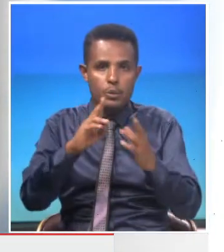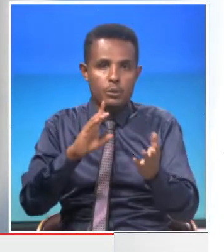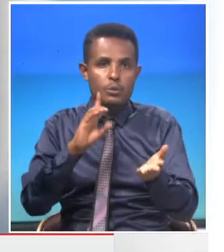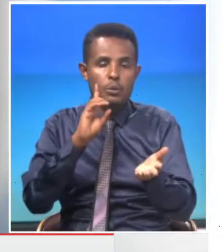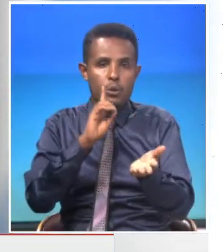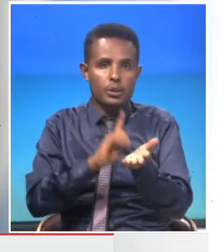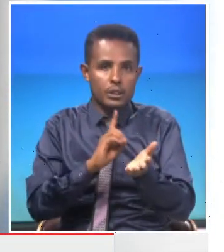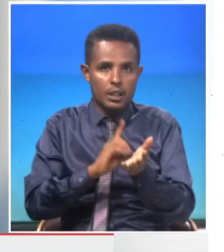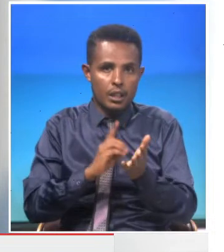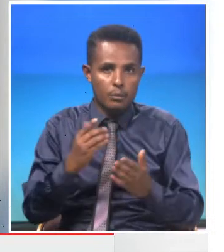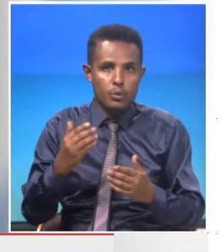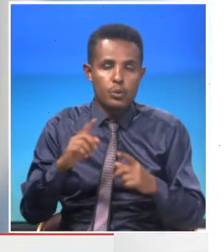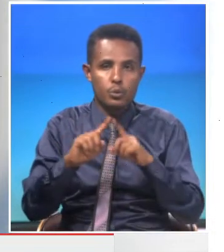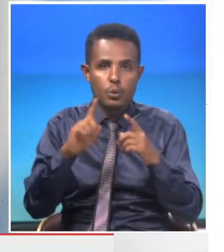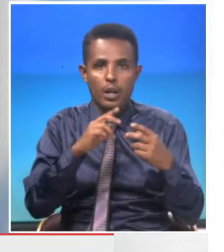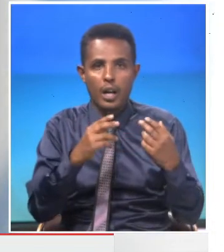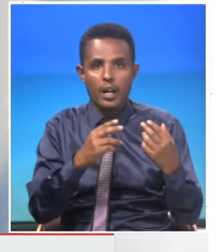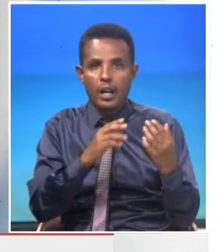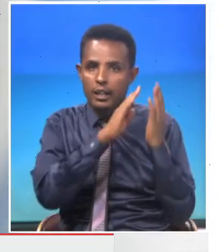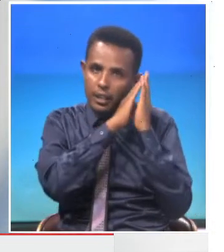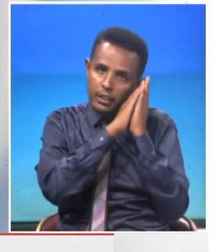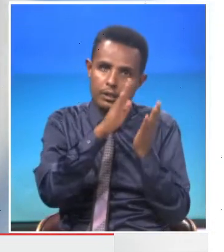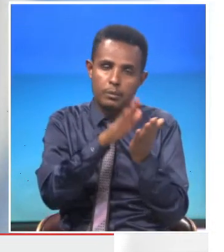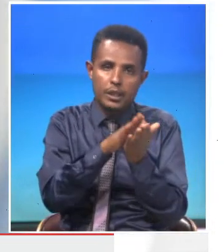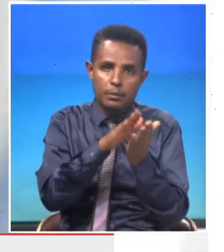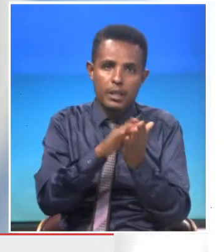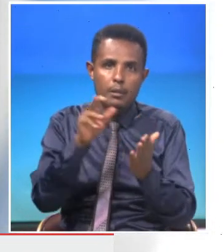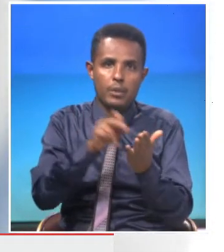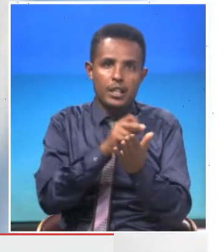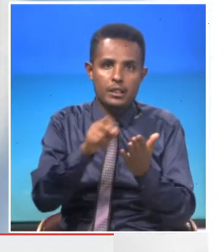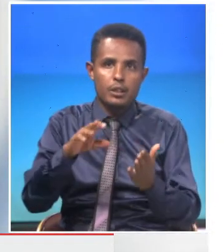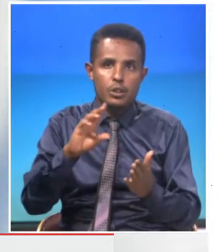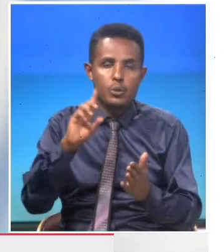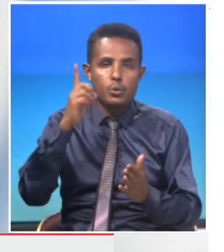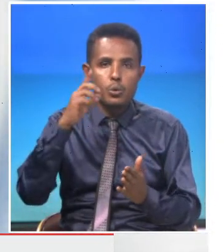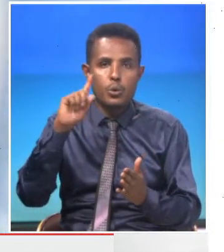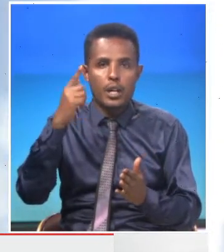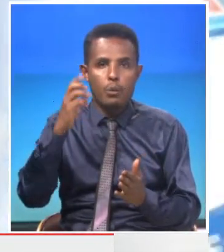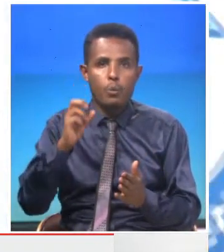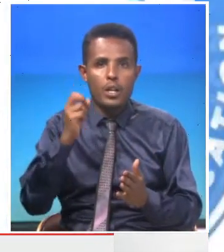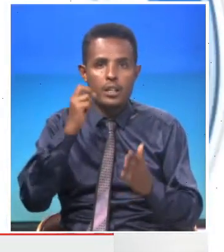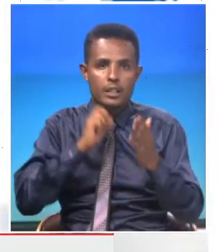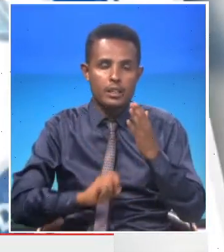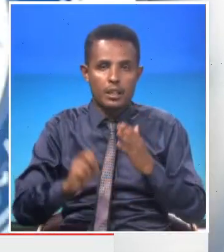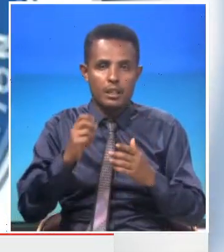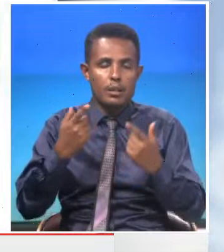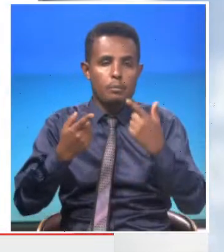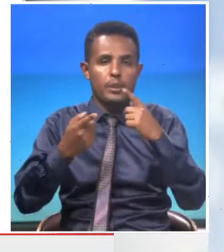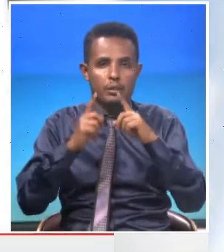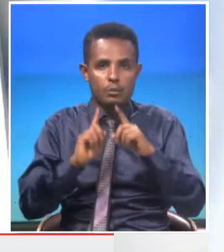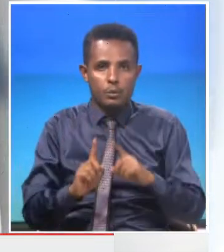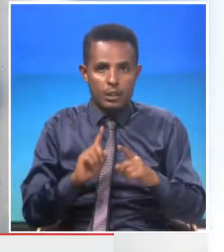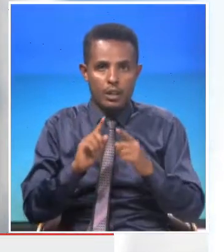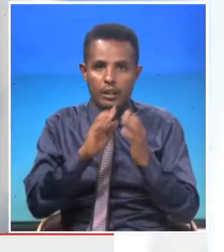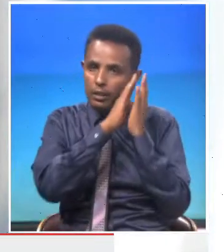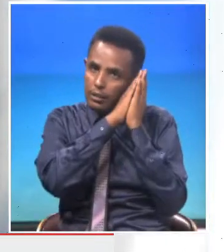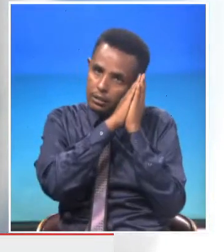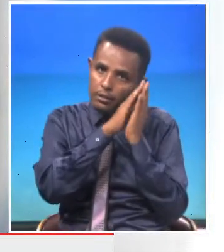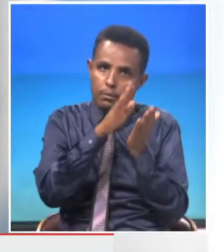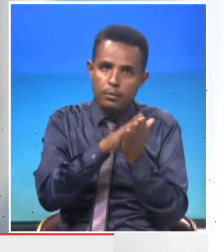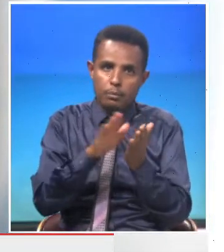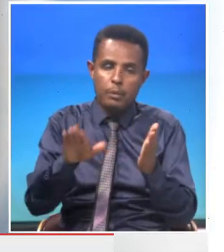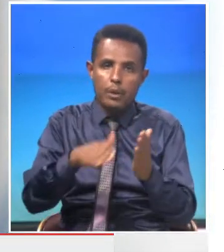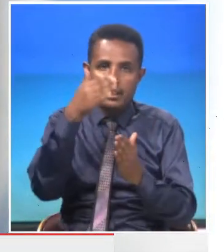ሀዲስ አለማየሁ ልዩ አዳሪ ትምህርት ቤት፣ በደሴ የሚገኘው ይሁኔ ወልዴ መታሰቢያ ደሴ ልዩ አዳሪ ትምህርት ቤትና በባህር